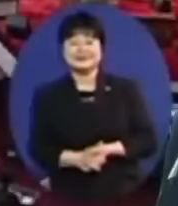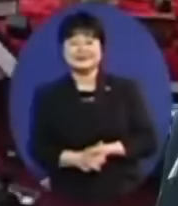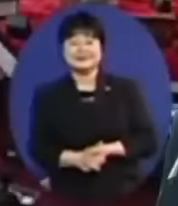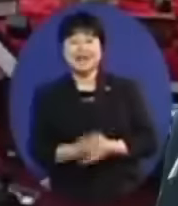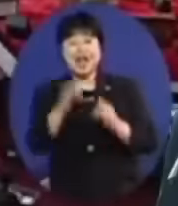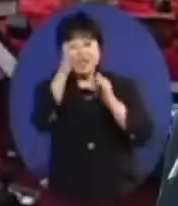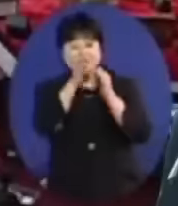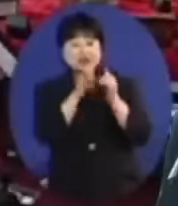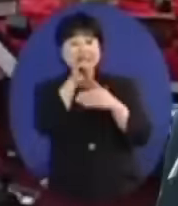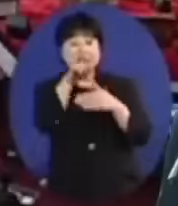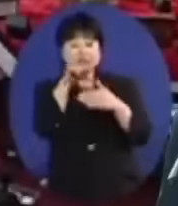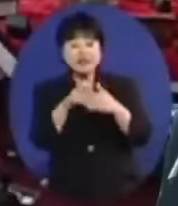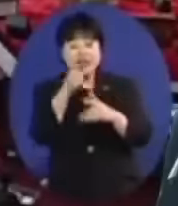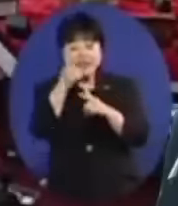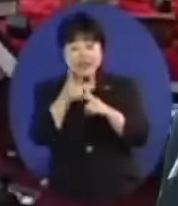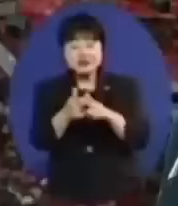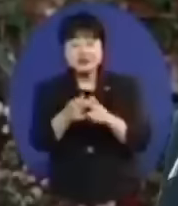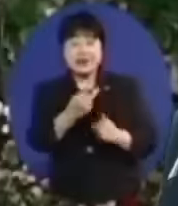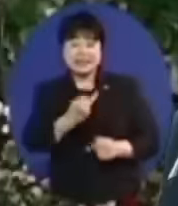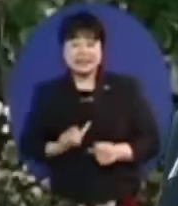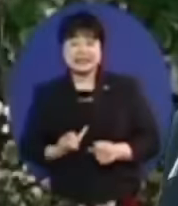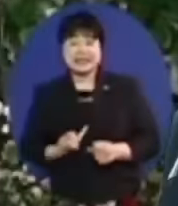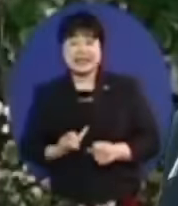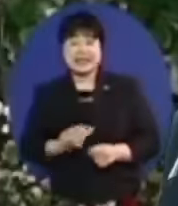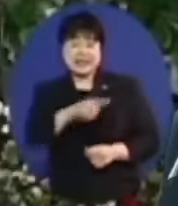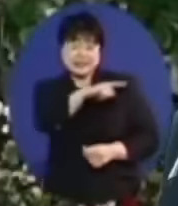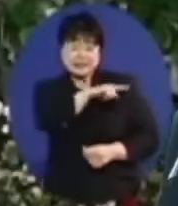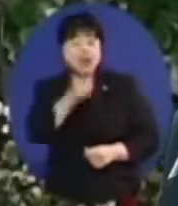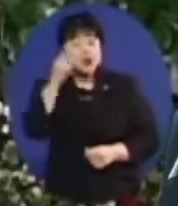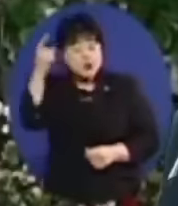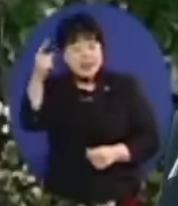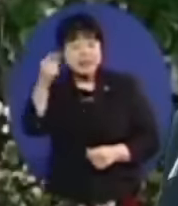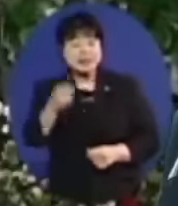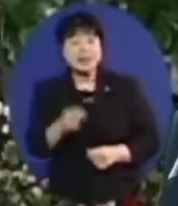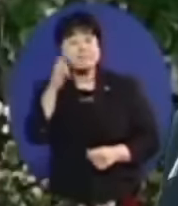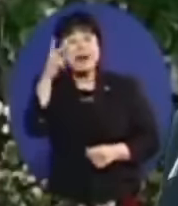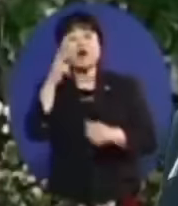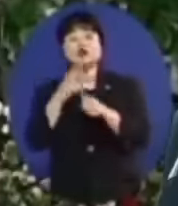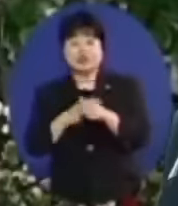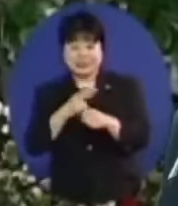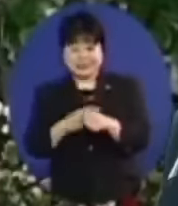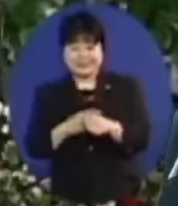역사상 예수님의 제자 중에 가장 위대한 제자가 바울입니다.